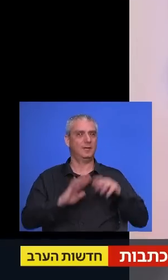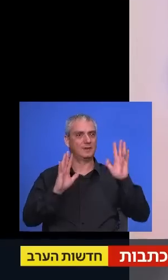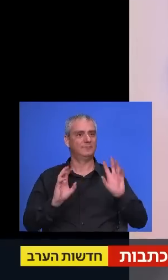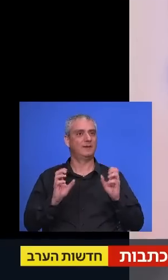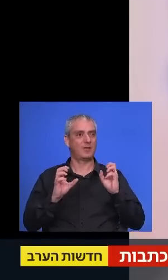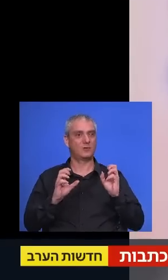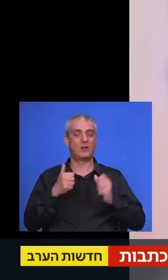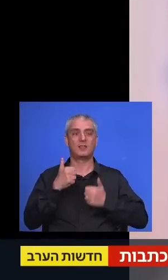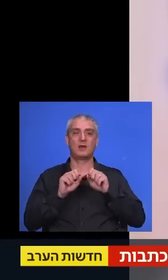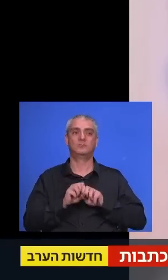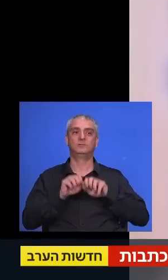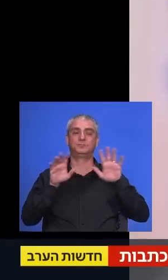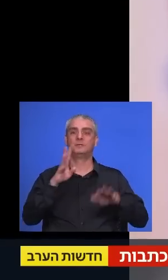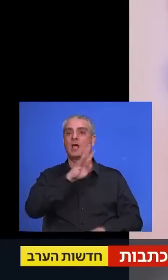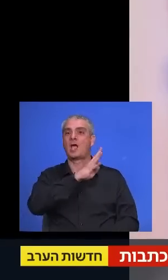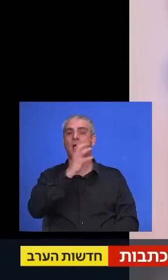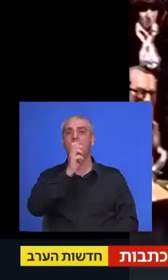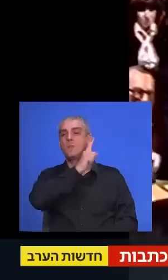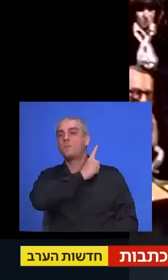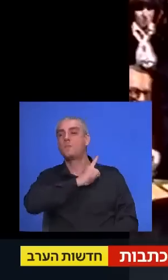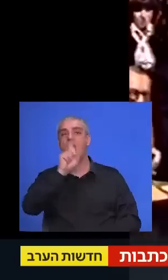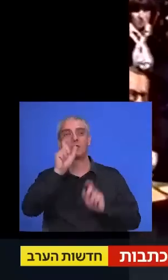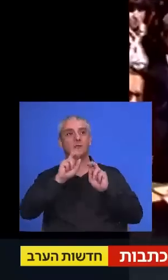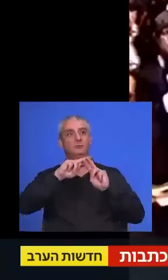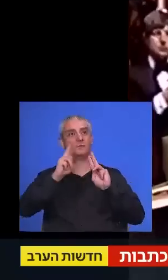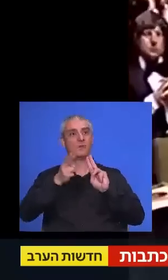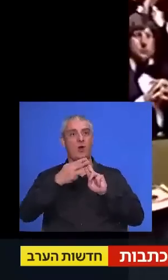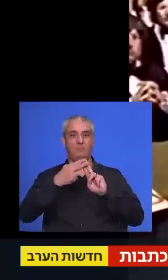radio, this contest will reach 400 million people.